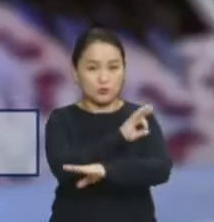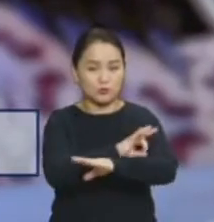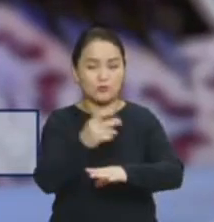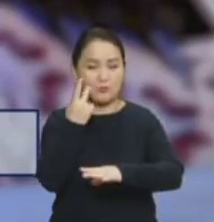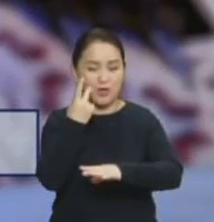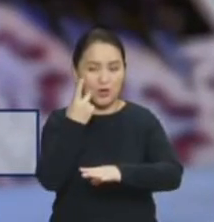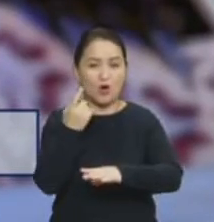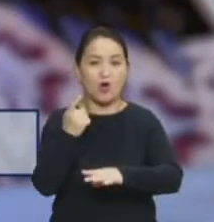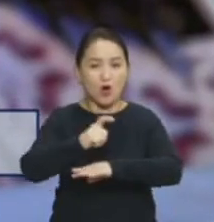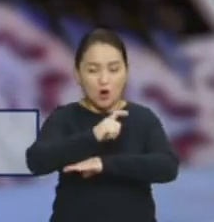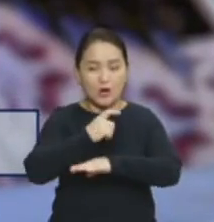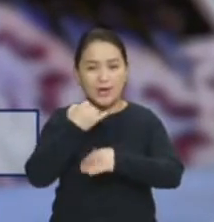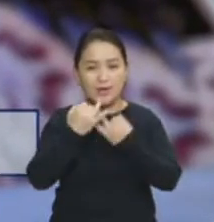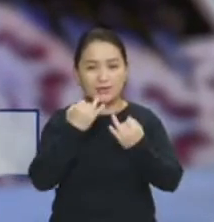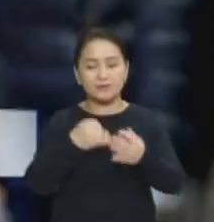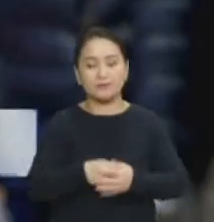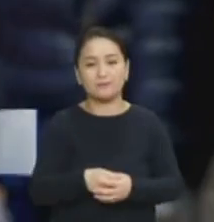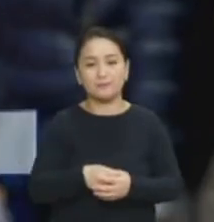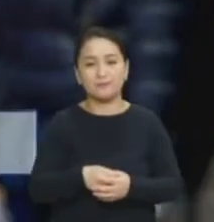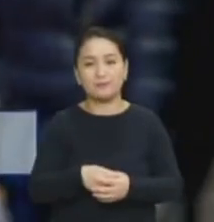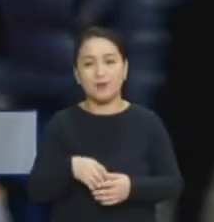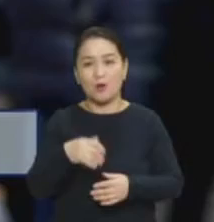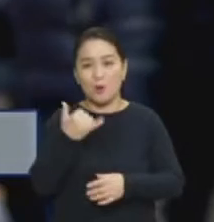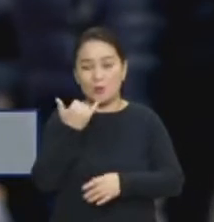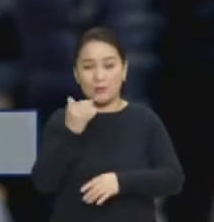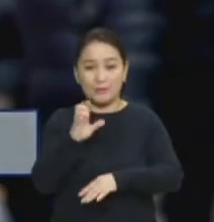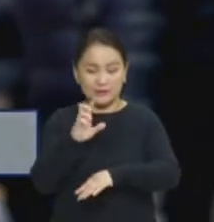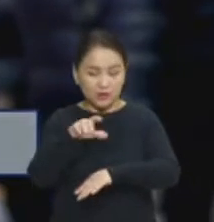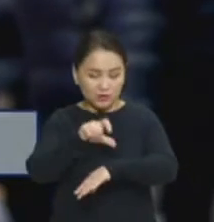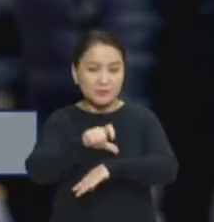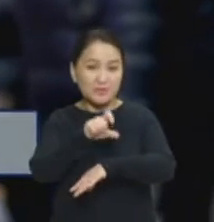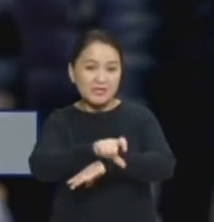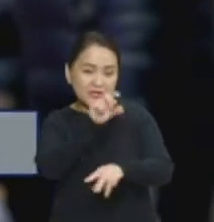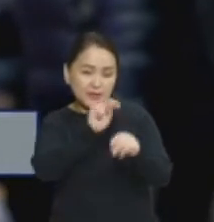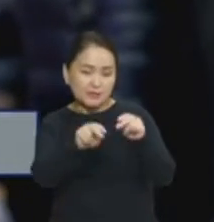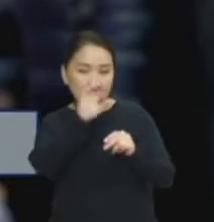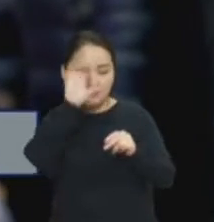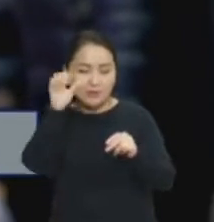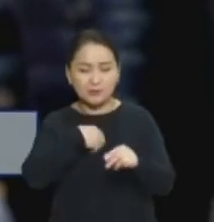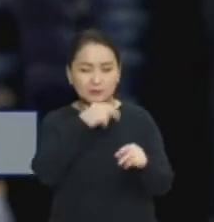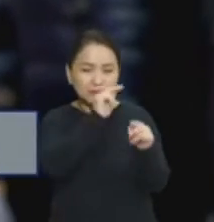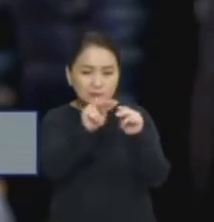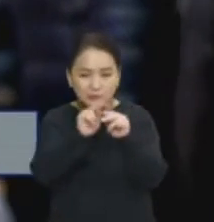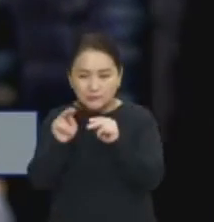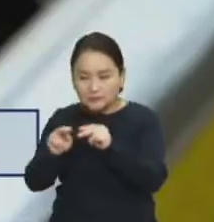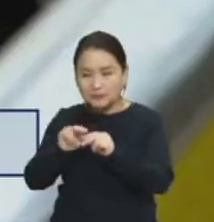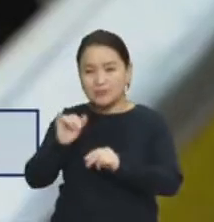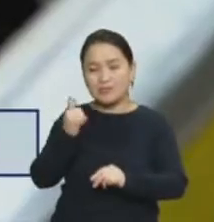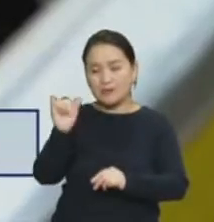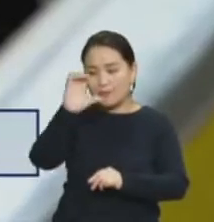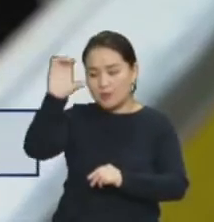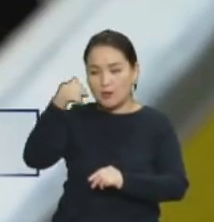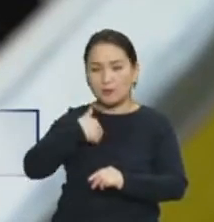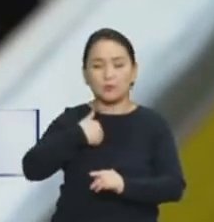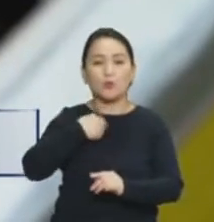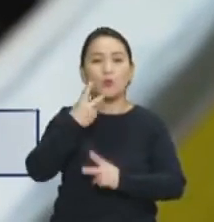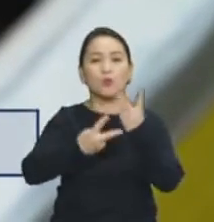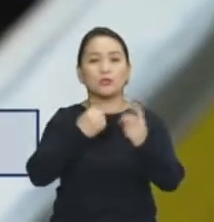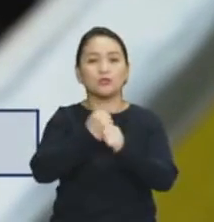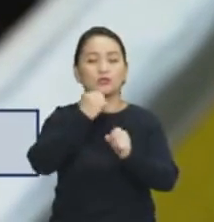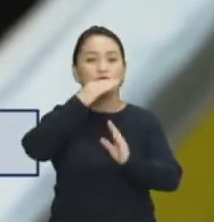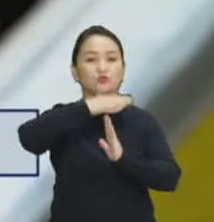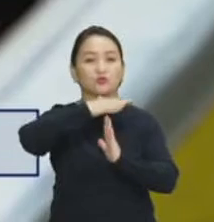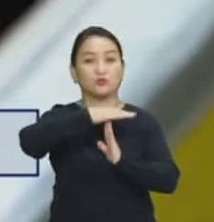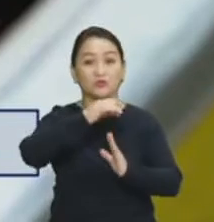хороод. Мэргэжлийн байгууллагаас нийслэл үйл ажиллагаа явуулж байгаа мах бэлтгэх боловсруулах үйлдвэрүүдэд шалгалт явуулж зарим аж ахуйн нэгжүүдийн үйл ажиллагааг зогсоох